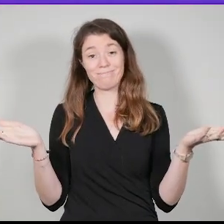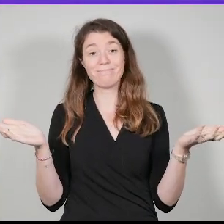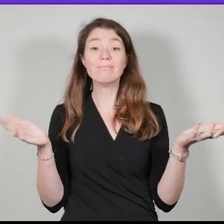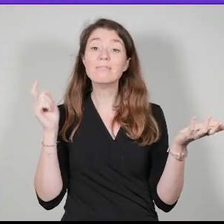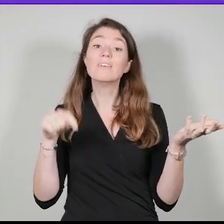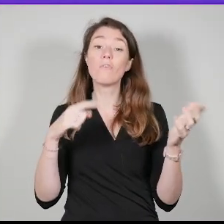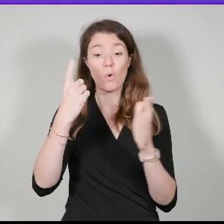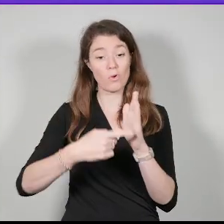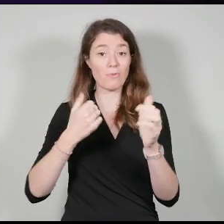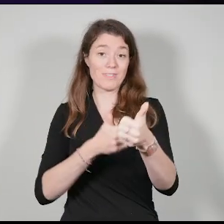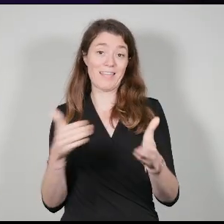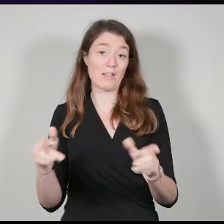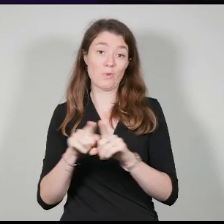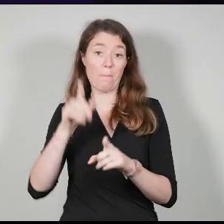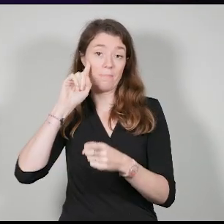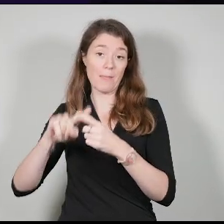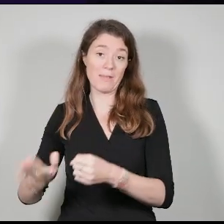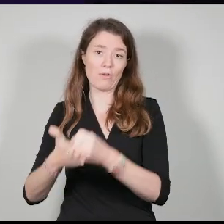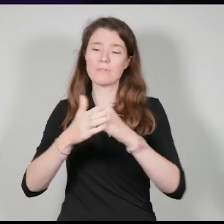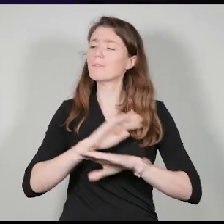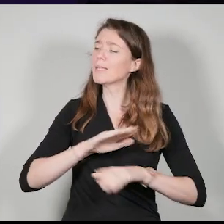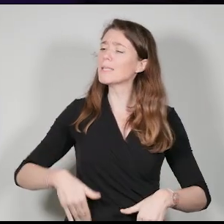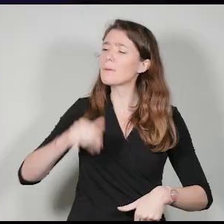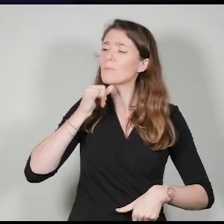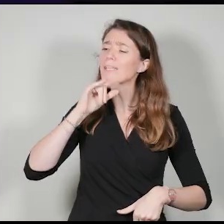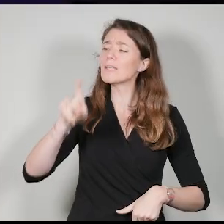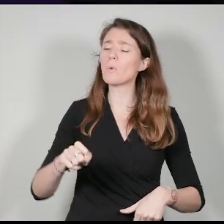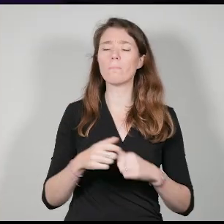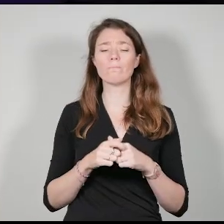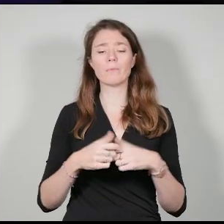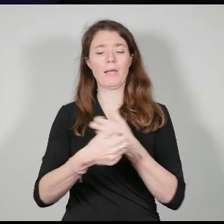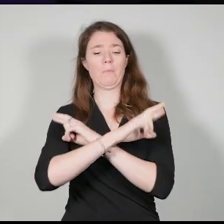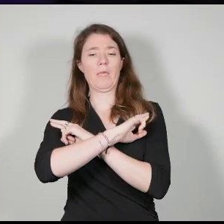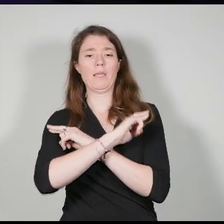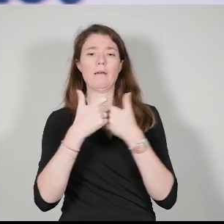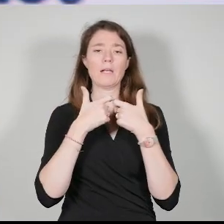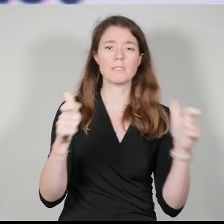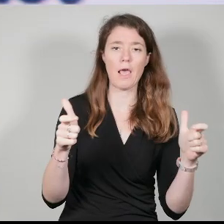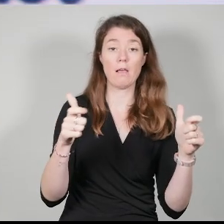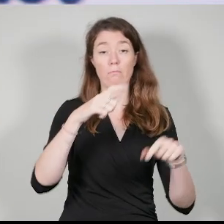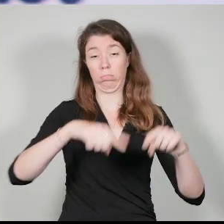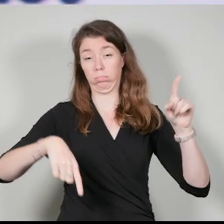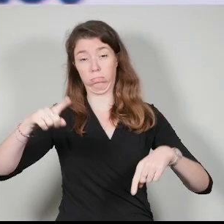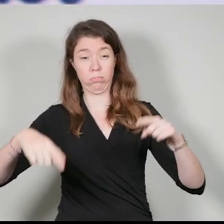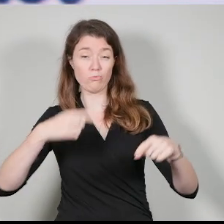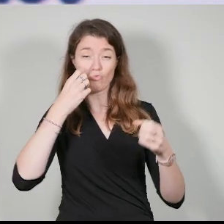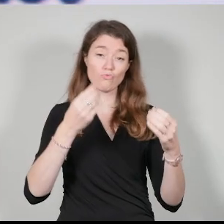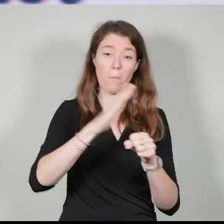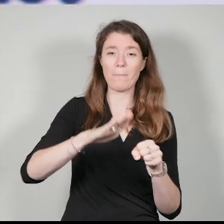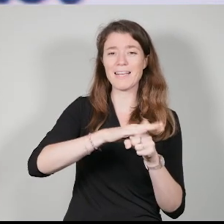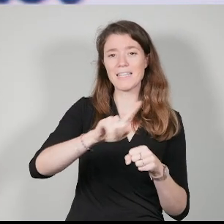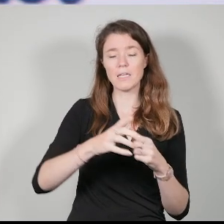doute il faut reposer un cadre comme pour les danses. Dernière petite question, l'accès au répit reste inégal et souvent insuffisante. Quelle piste pour instaurer un